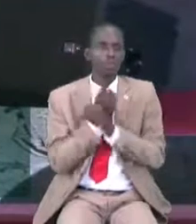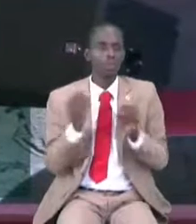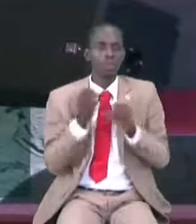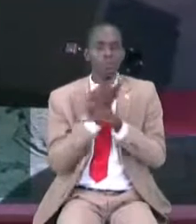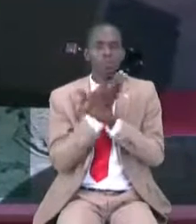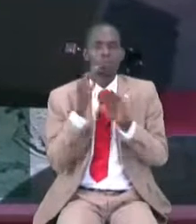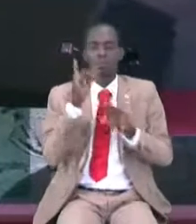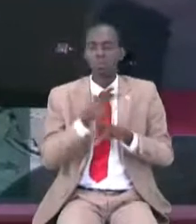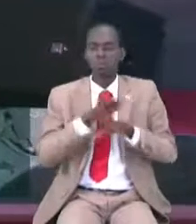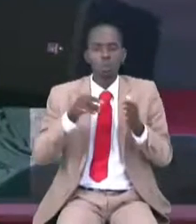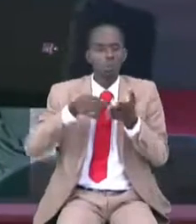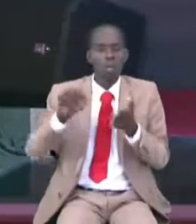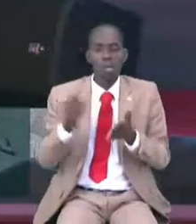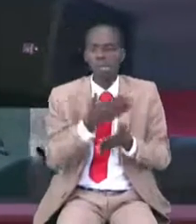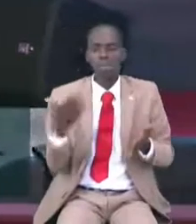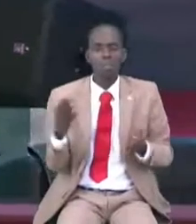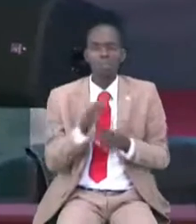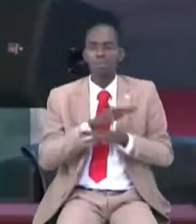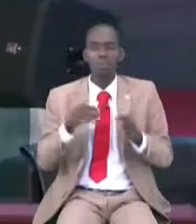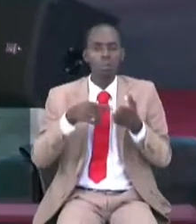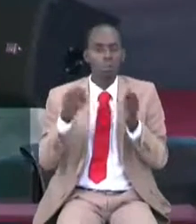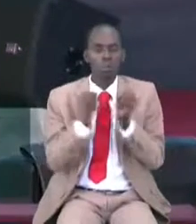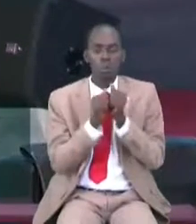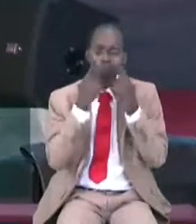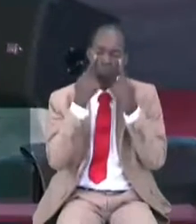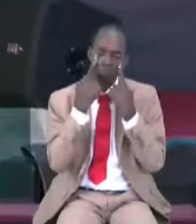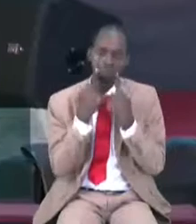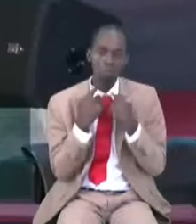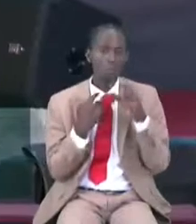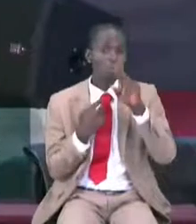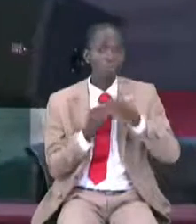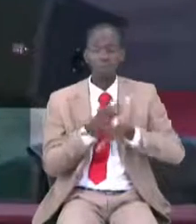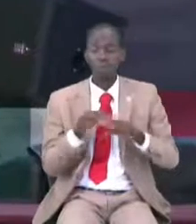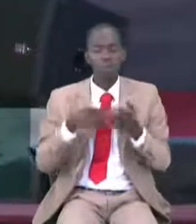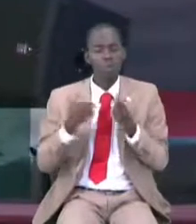larmes, avec de la tristesse, avec de l'argent. On ne paie rien pour le salut. Il a